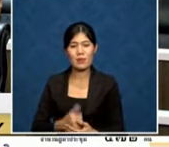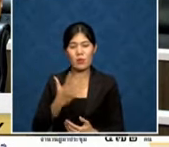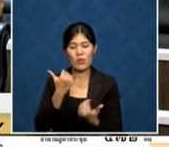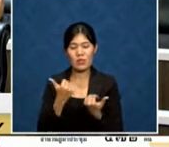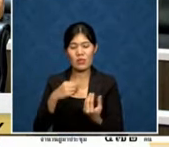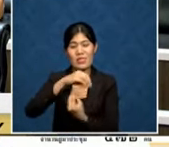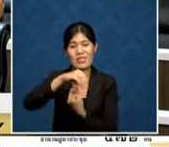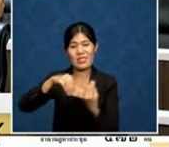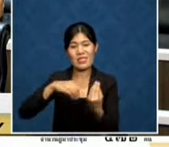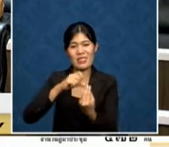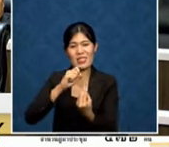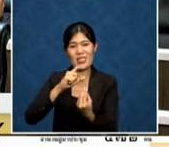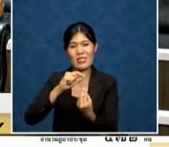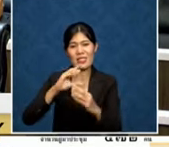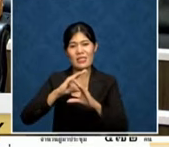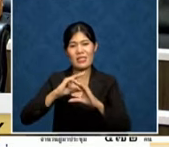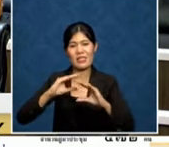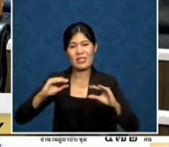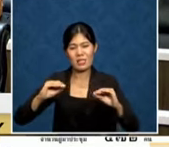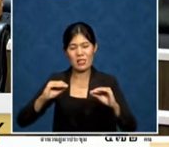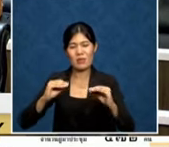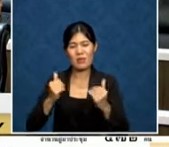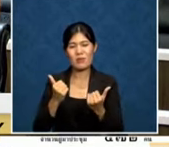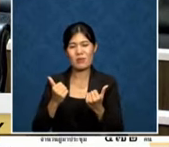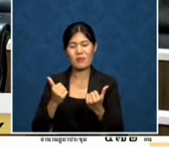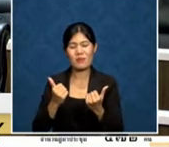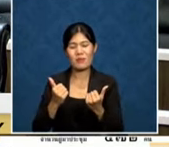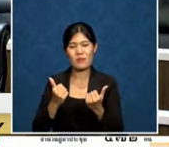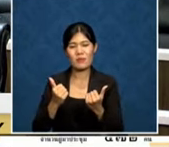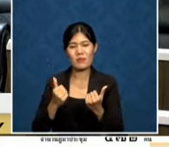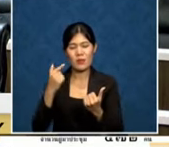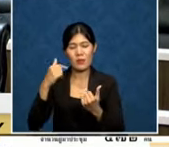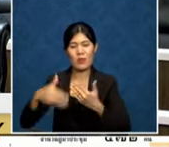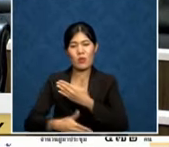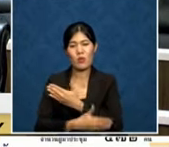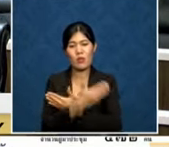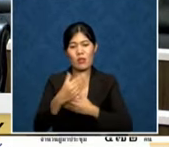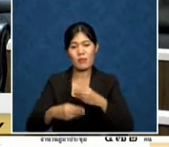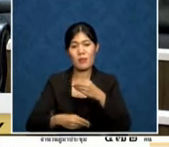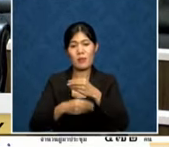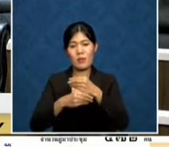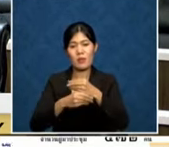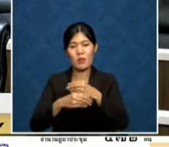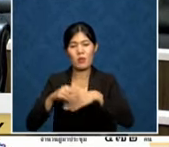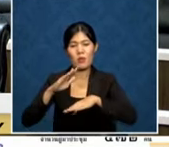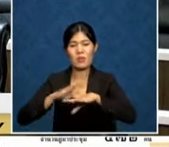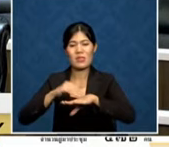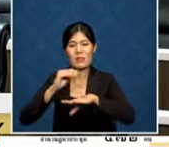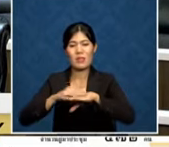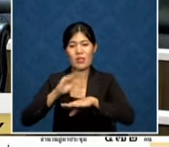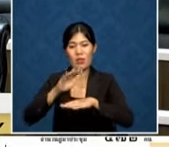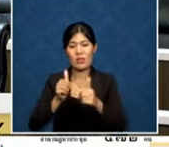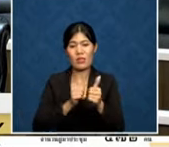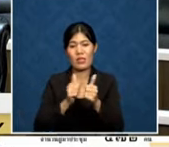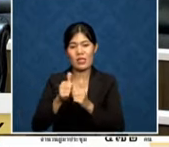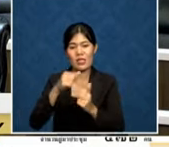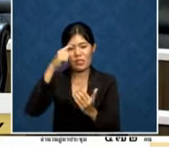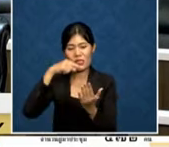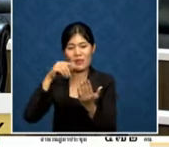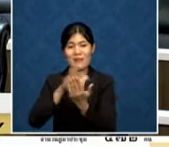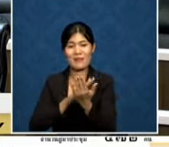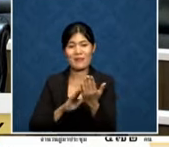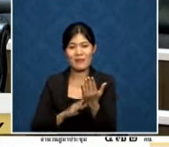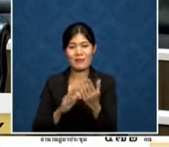ครับของประเทศที่มีมาอย่างยาวนานรวมไปถึงเป็นโอกาสในการเพิ่มขีดความสามารถในการแข่งขันให้กับประเทศนี้